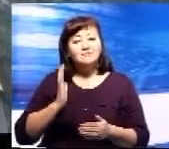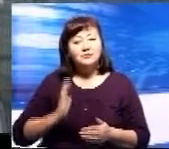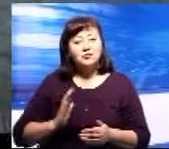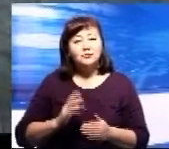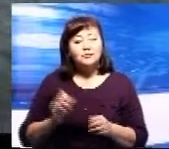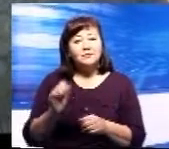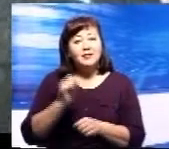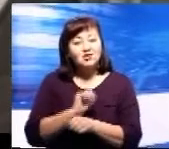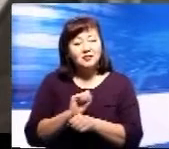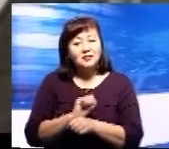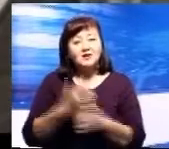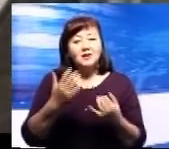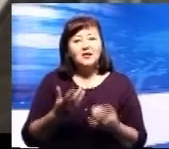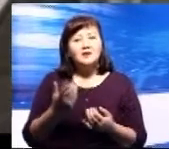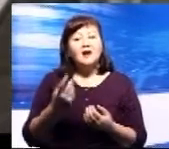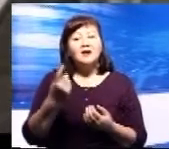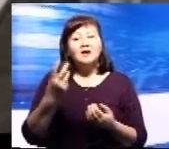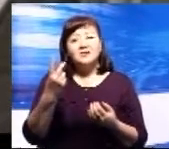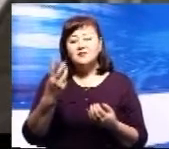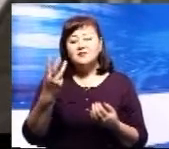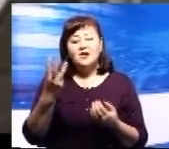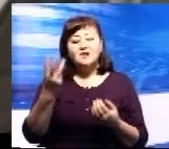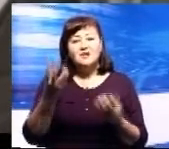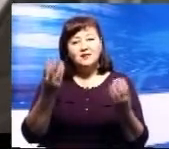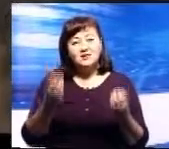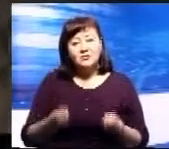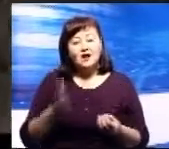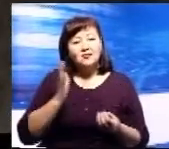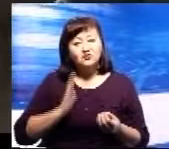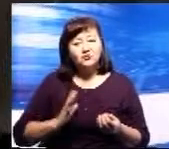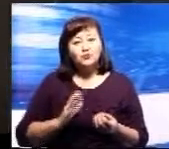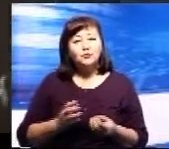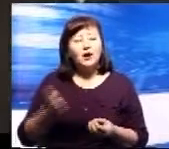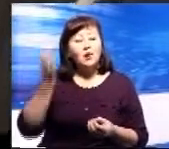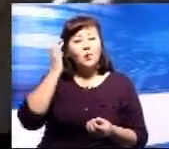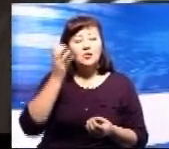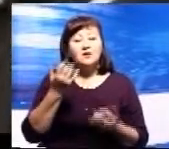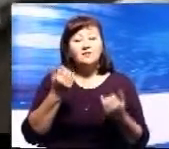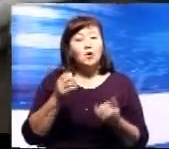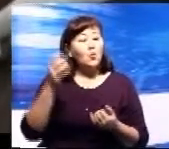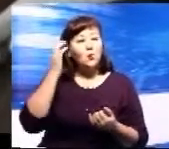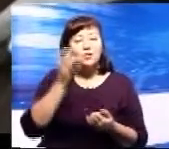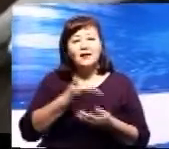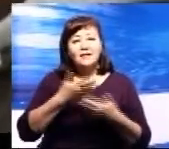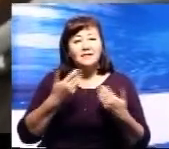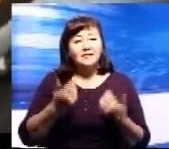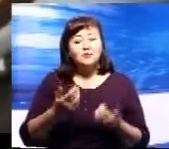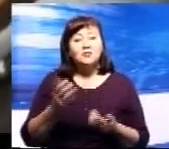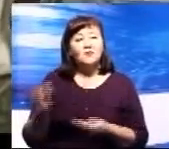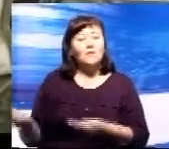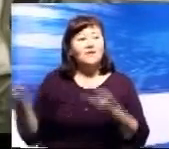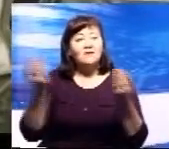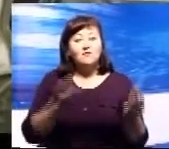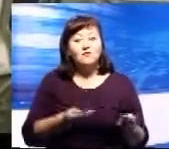течение нескольких дней. Ерлан Акимбаев приезжает сюда третий день подряд. По его словам, твердого топлива, завозимого с разреза